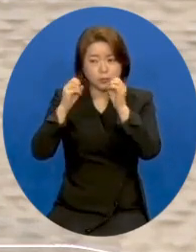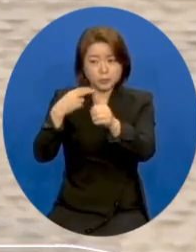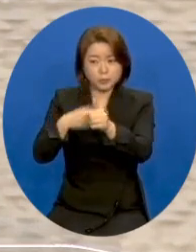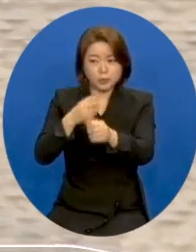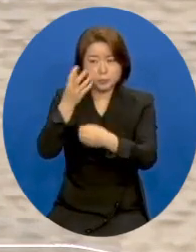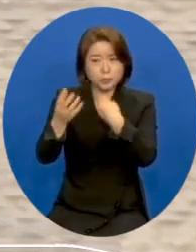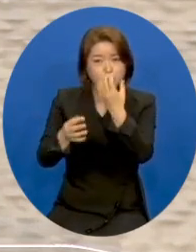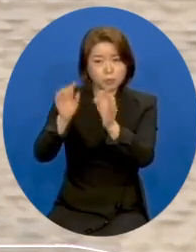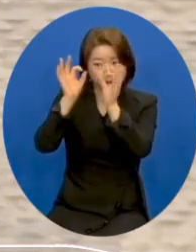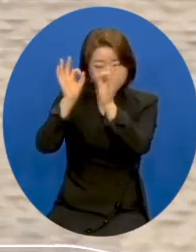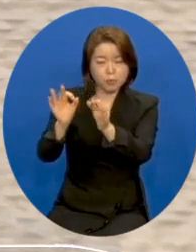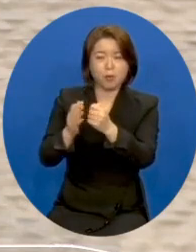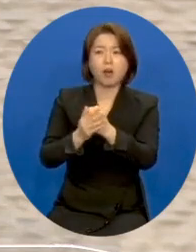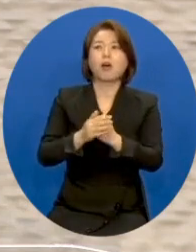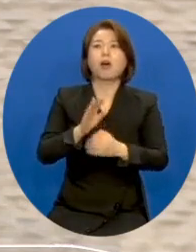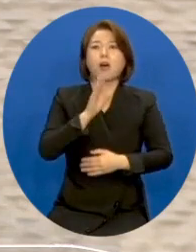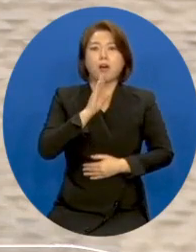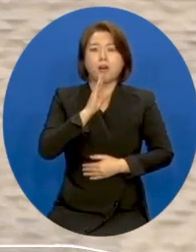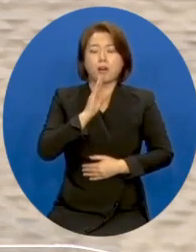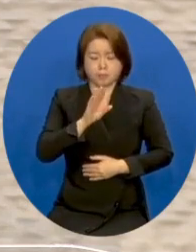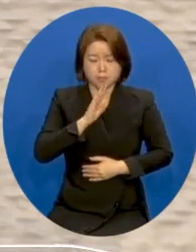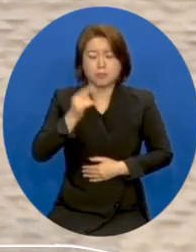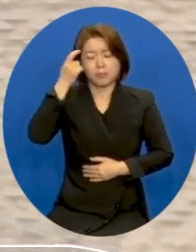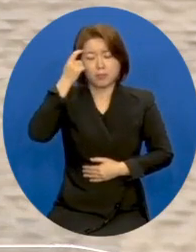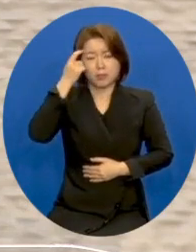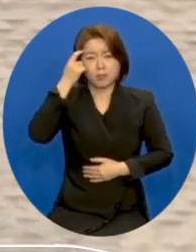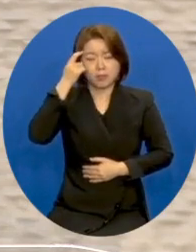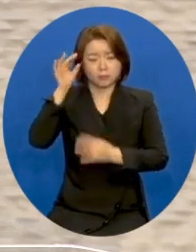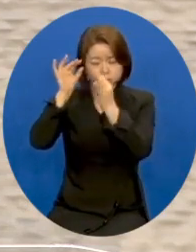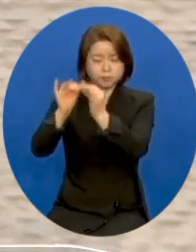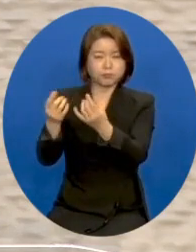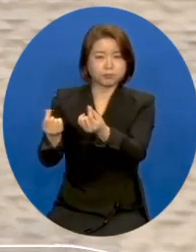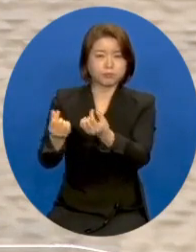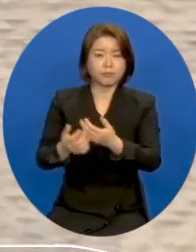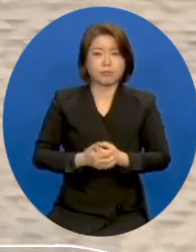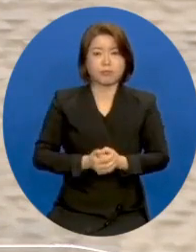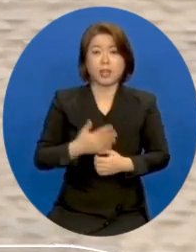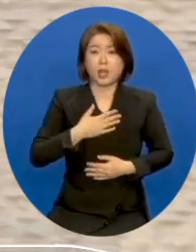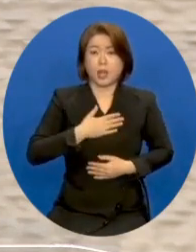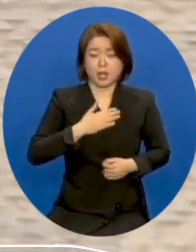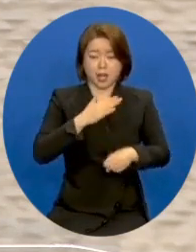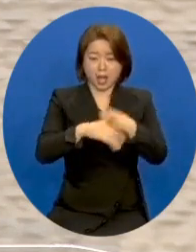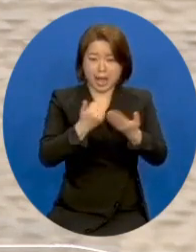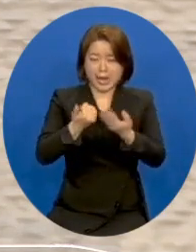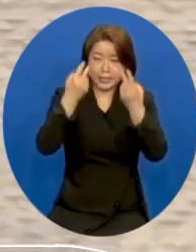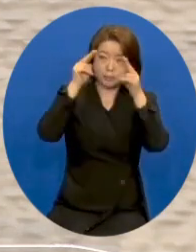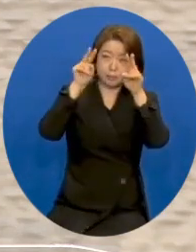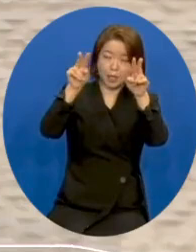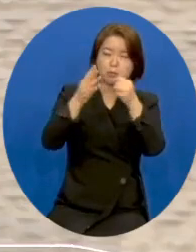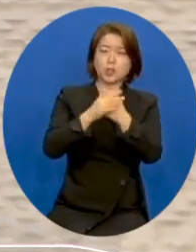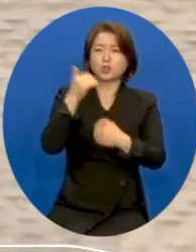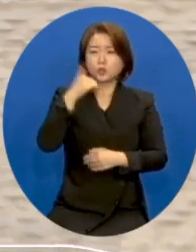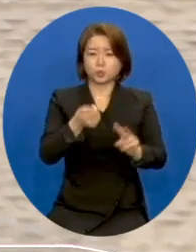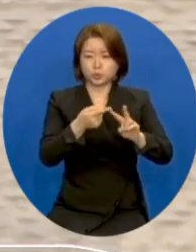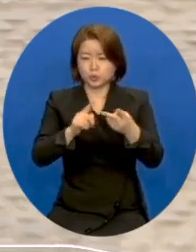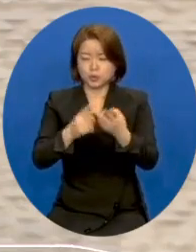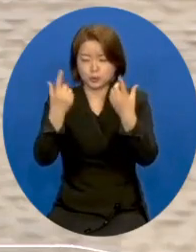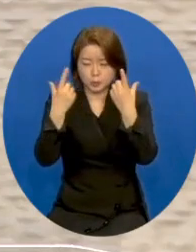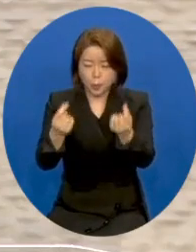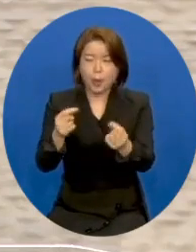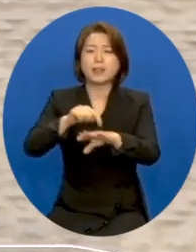고백이 대단히 옳다고 생각합니다. 우리가 하나님을 바라보면 누구나 다 그런 마음을 가지게